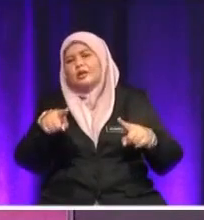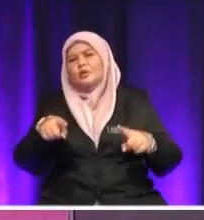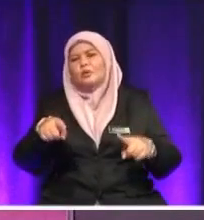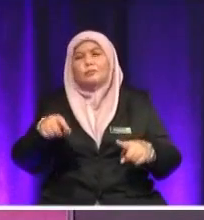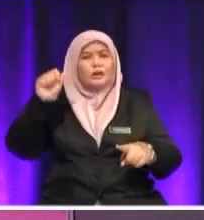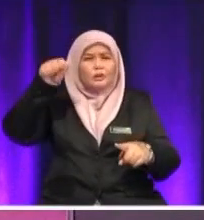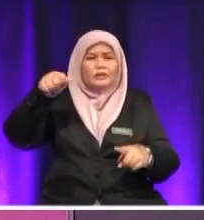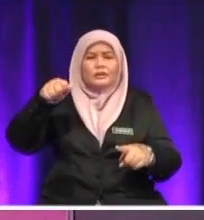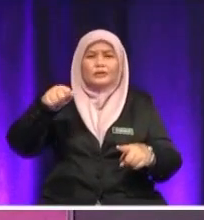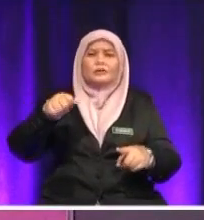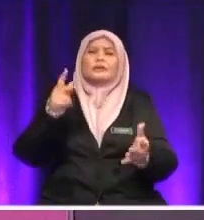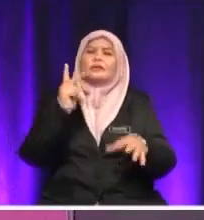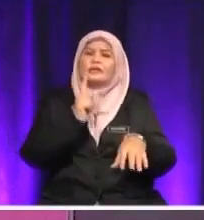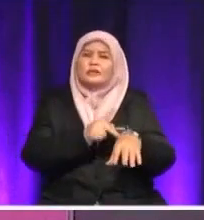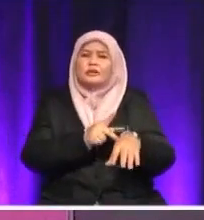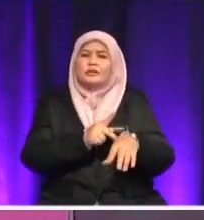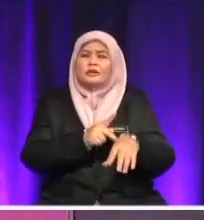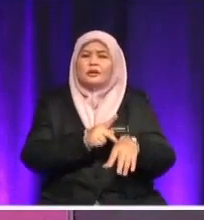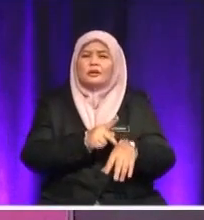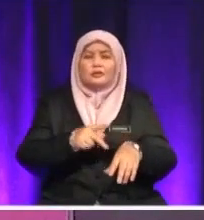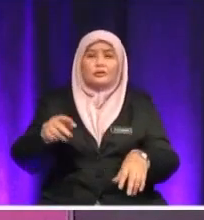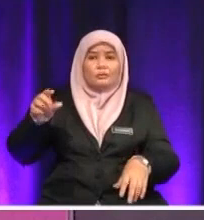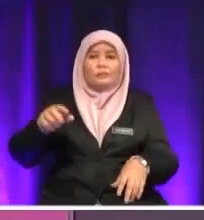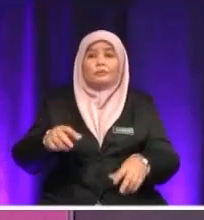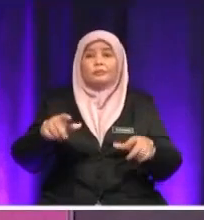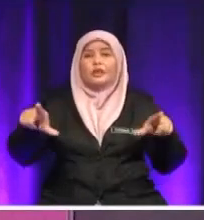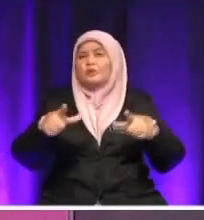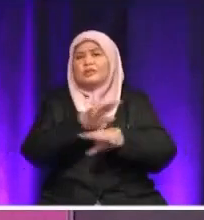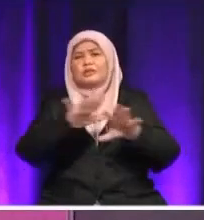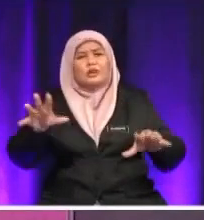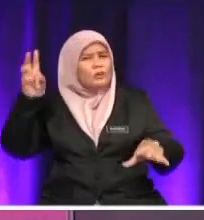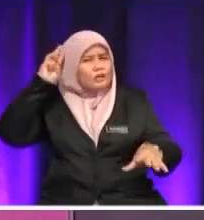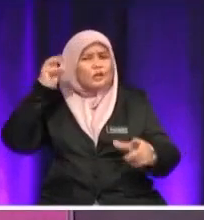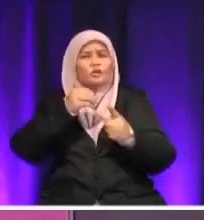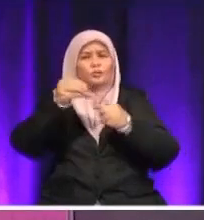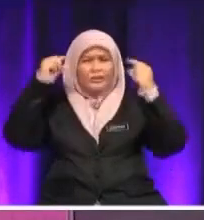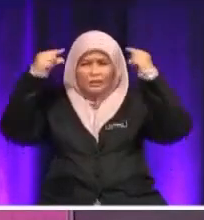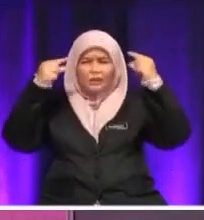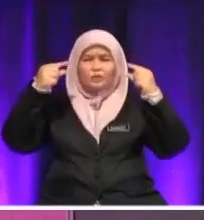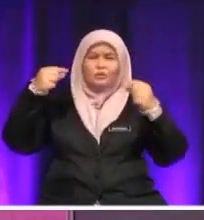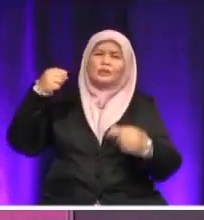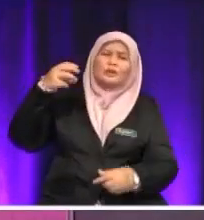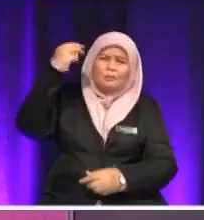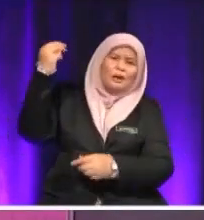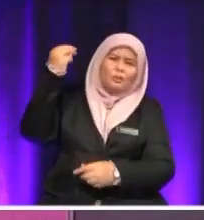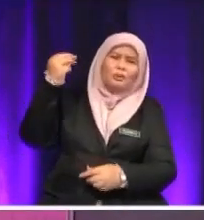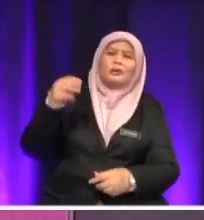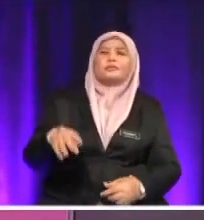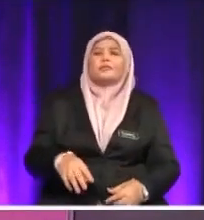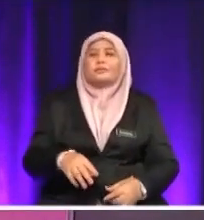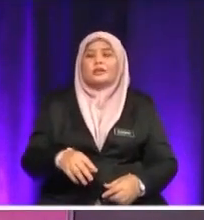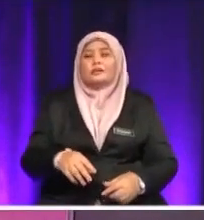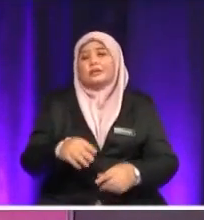itu dilakukan ketika pelaku tidak waras ataupun dia gila ataupun dia mabuk ataupun dia pitam,